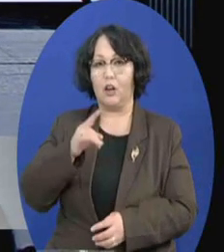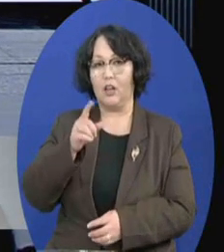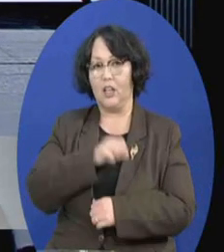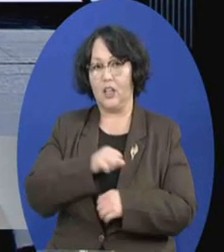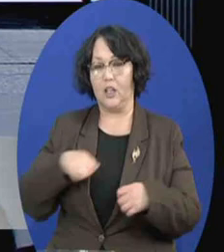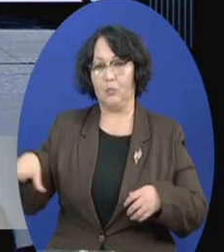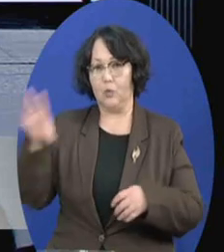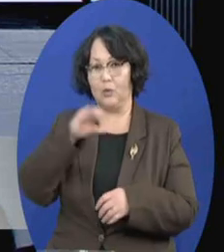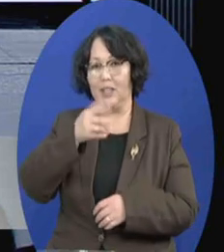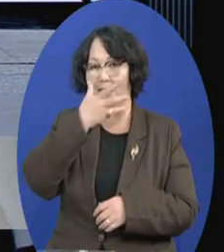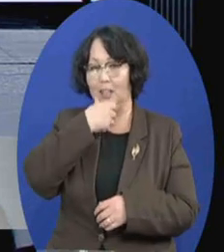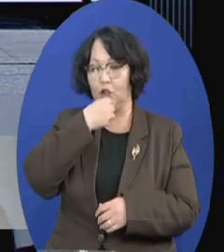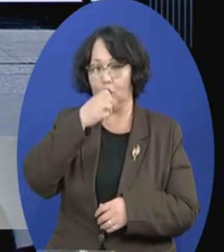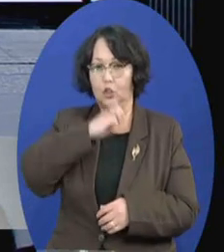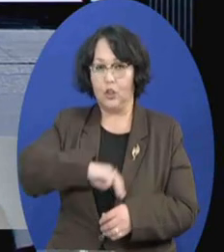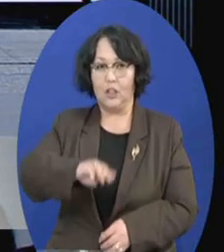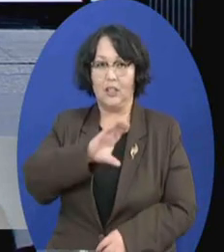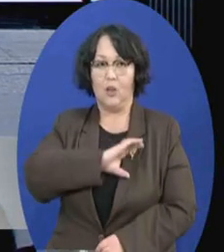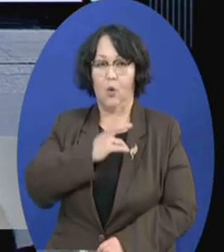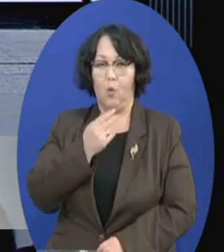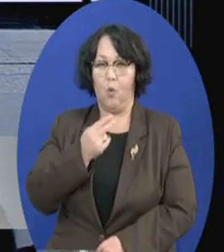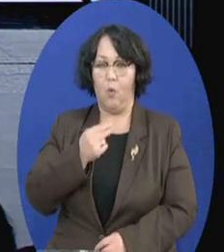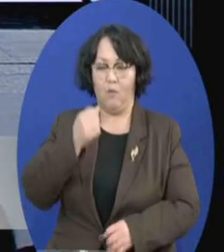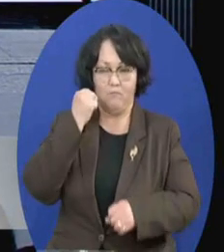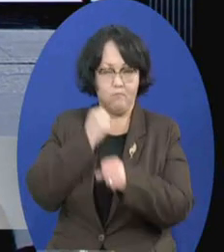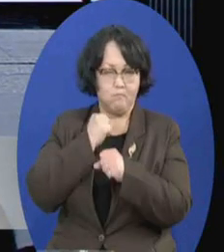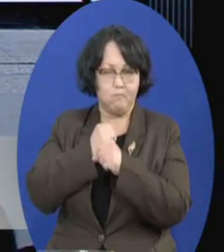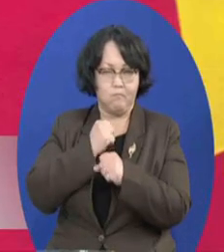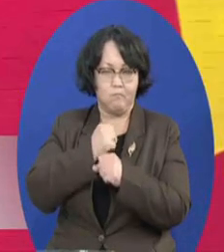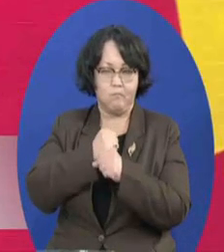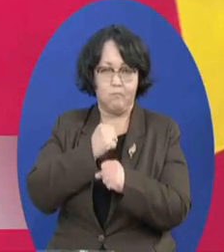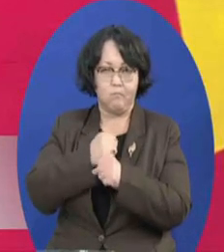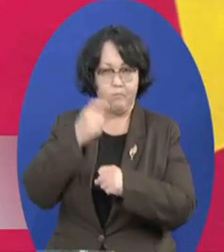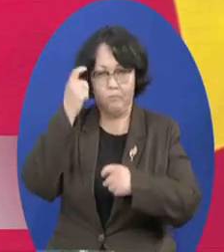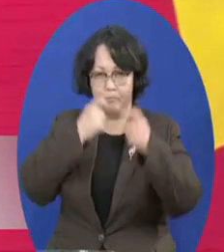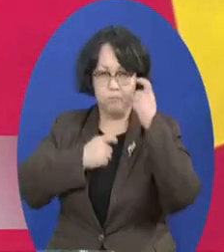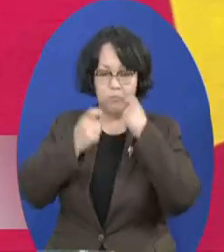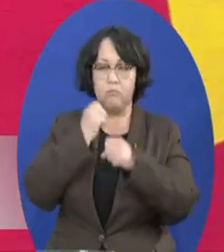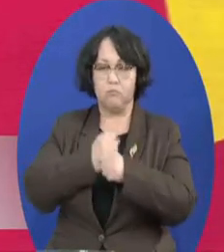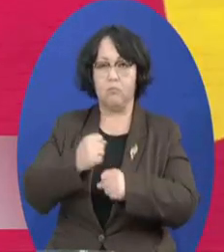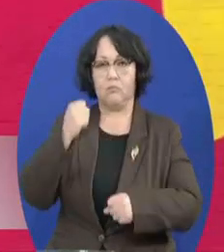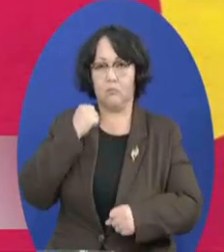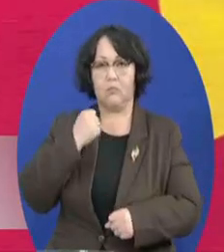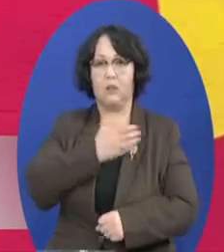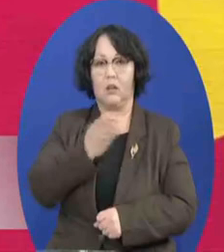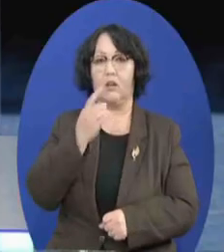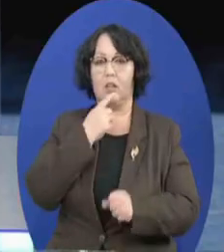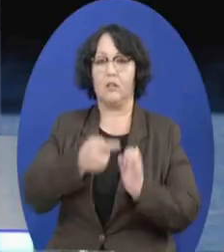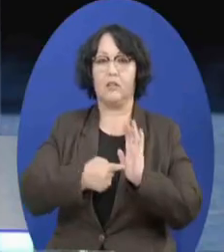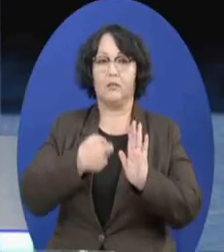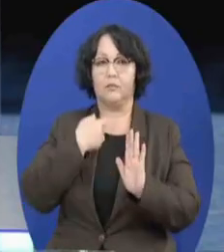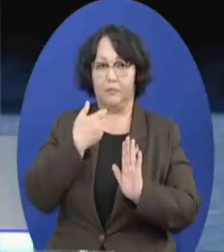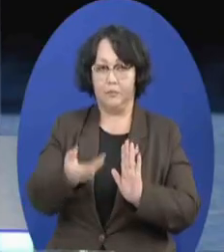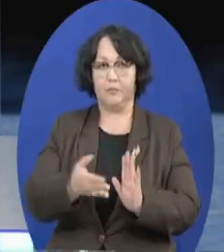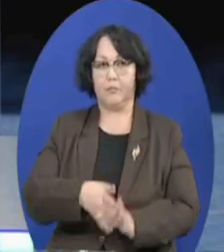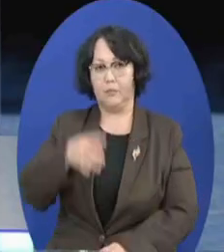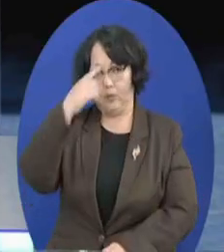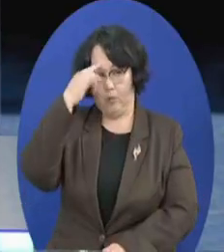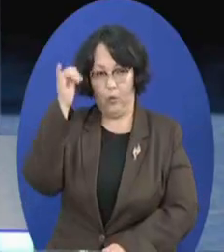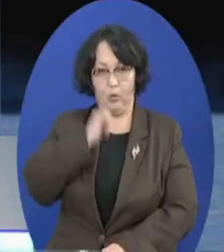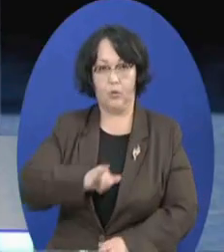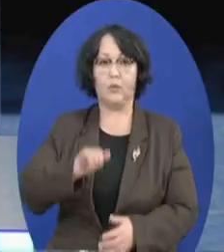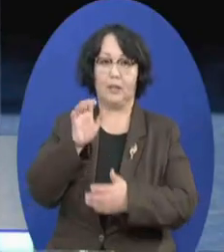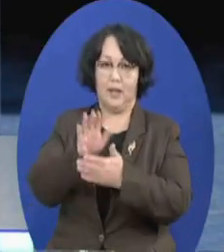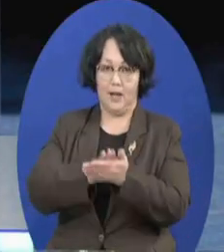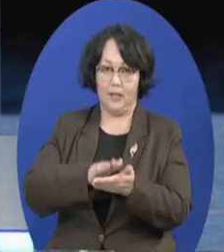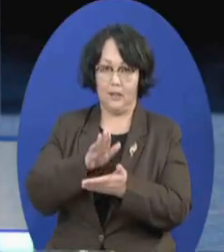төлөө чинхүү сэтгэлийг барин чөмгөө дундтал хичээн зүтгэх болно гэдгээ та бүхэндээ илхийлье. Монголд